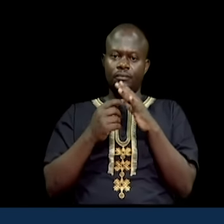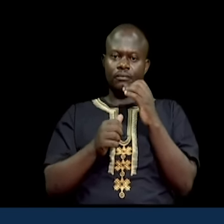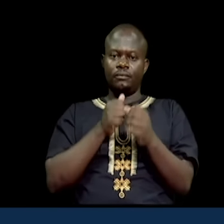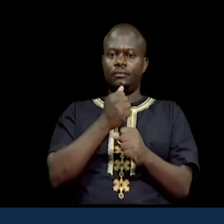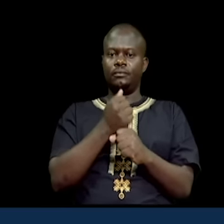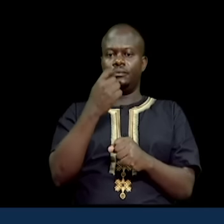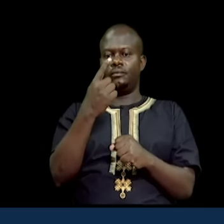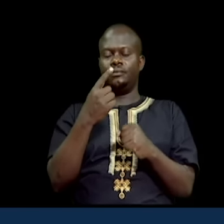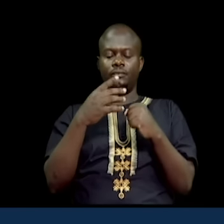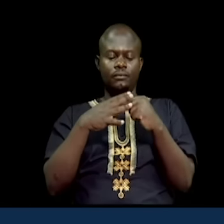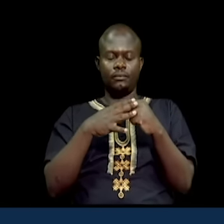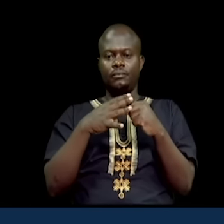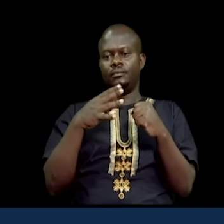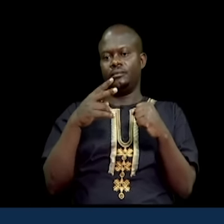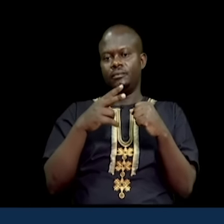mwaka